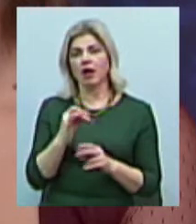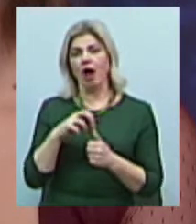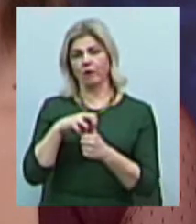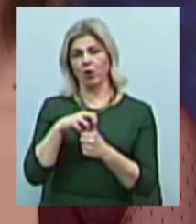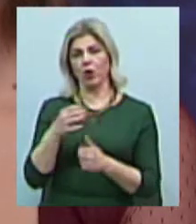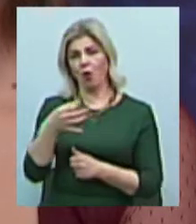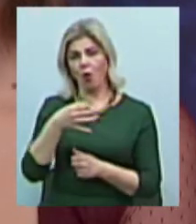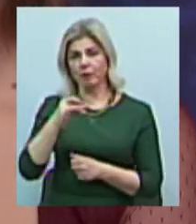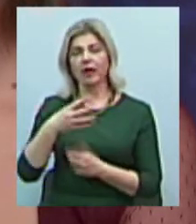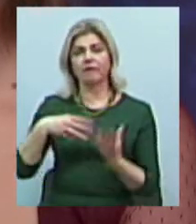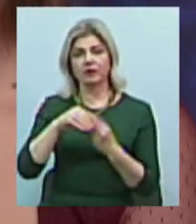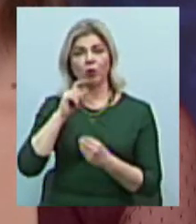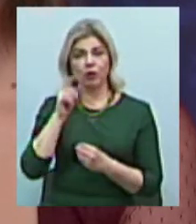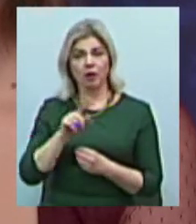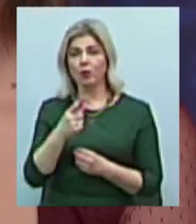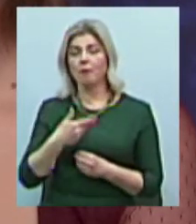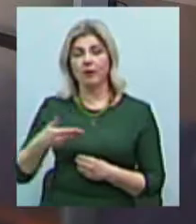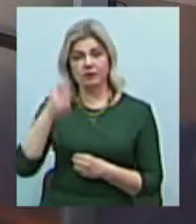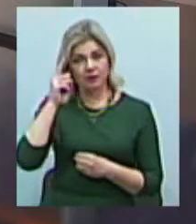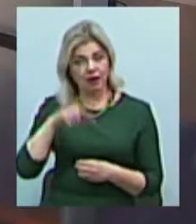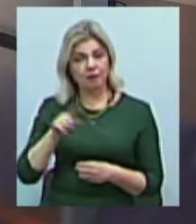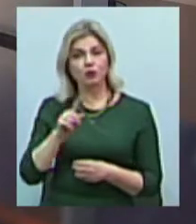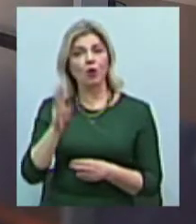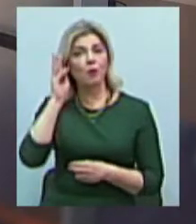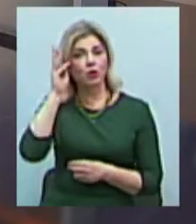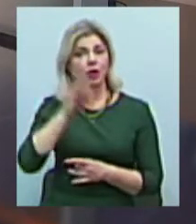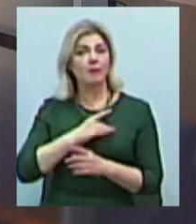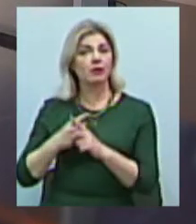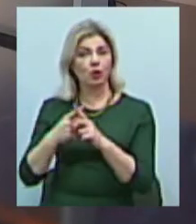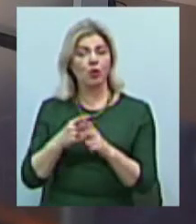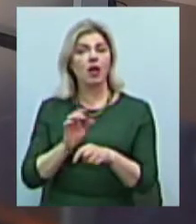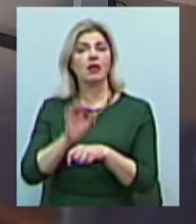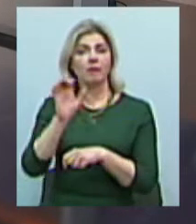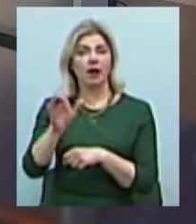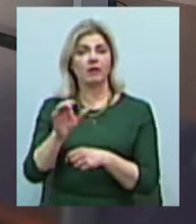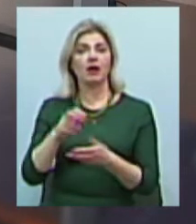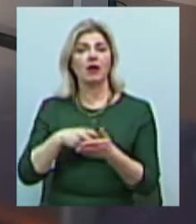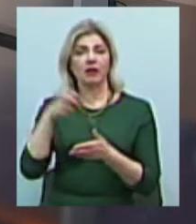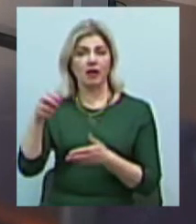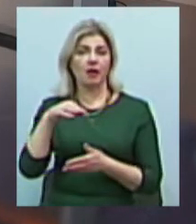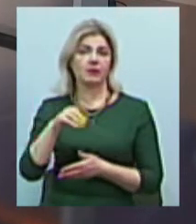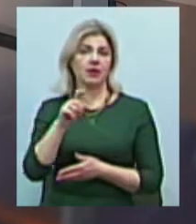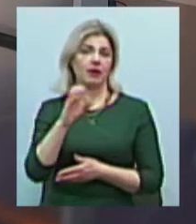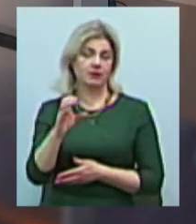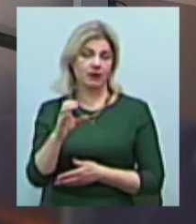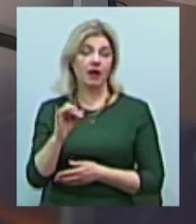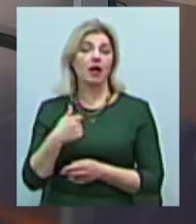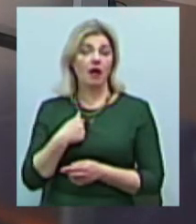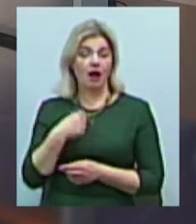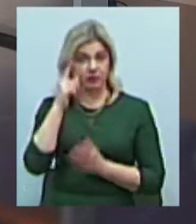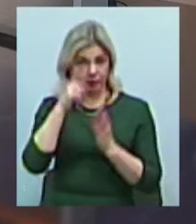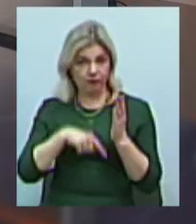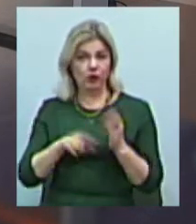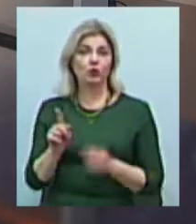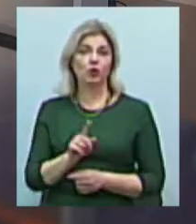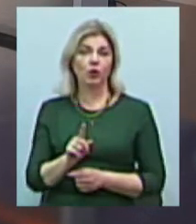області, так і авторитет України, оскільки ми знаємо, що посольство Білорусі направило ноту на МЗС. Тому я сподіваюся, я